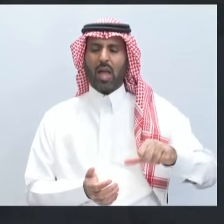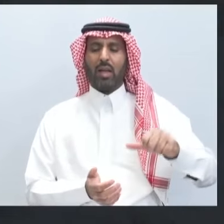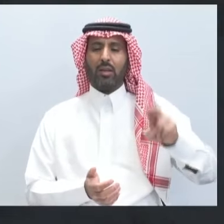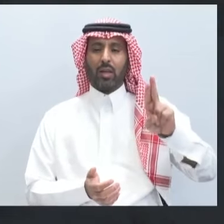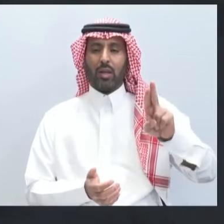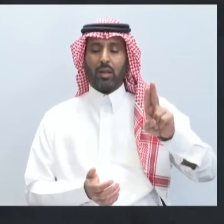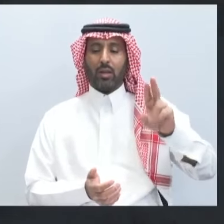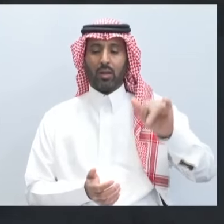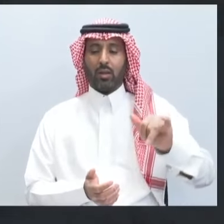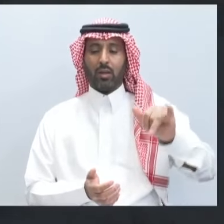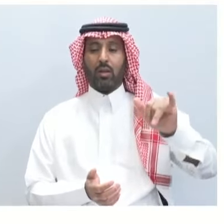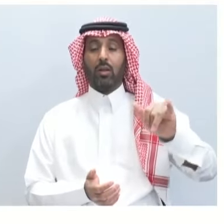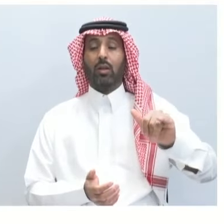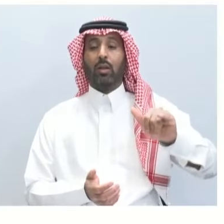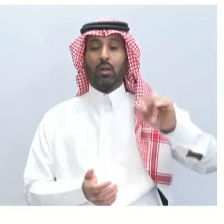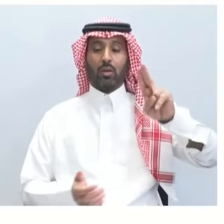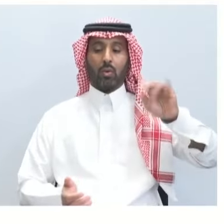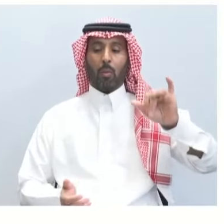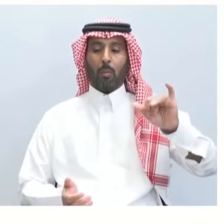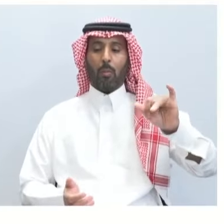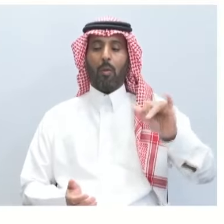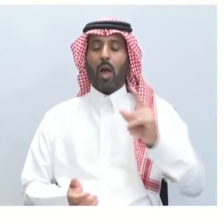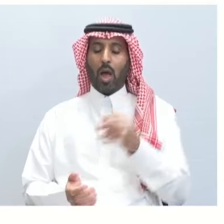اتيتم ما معنى كلمه